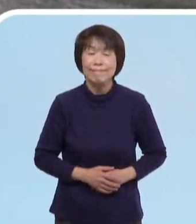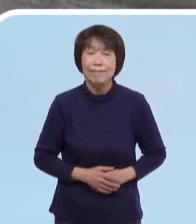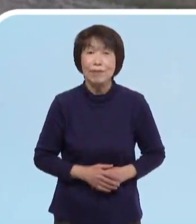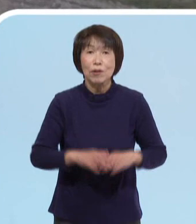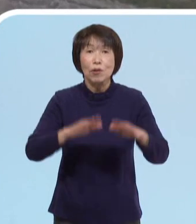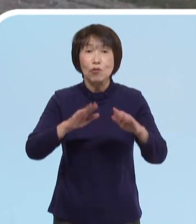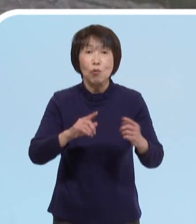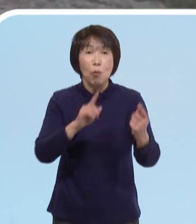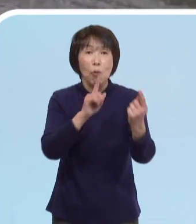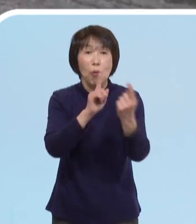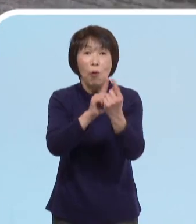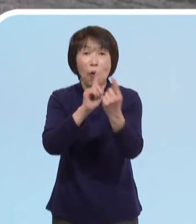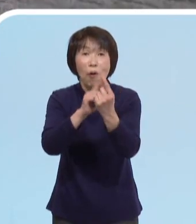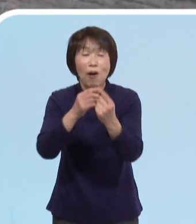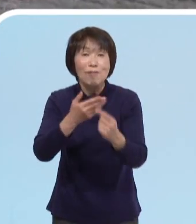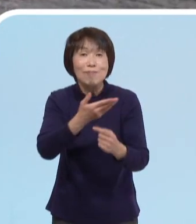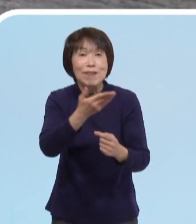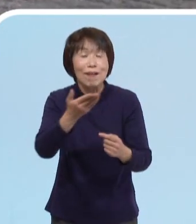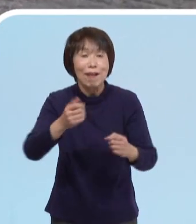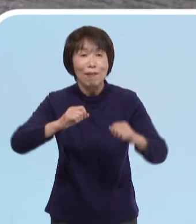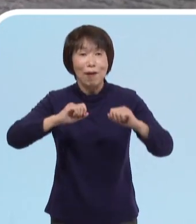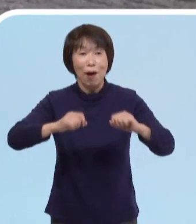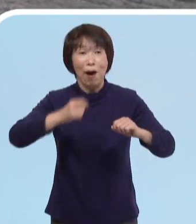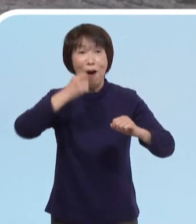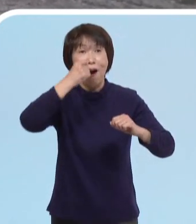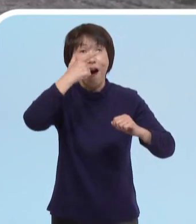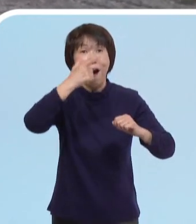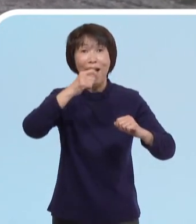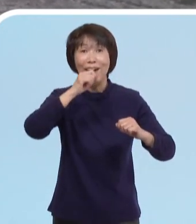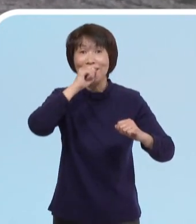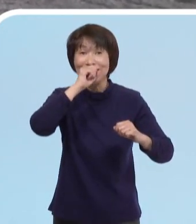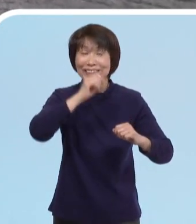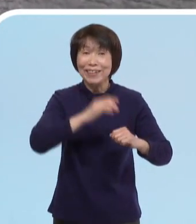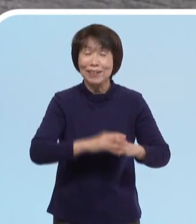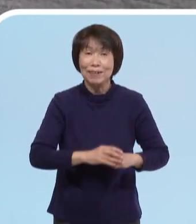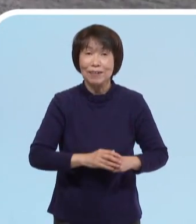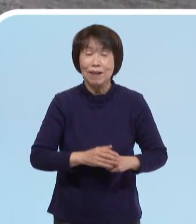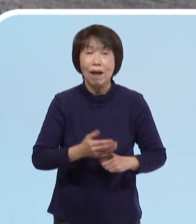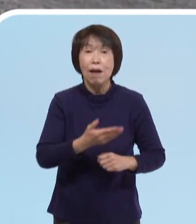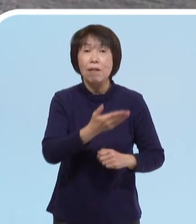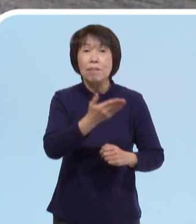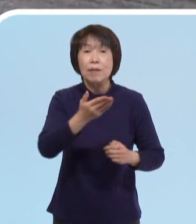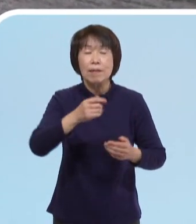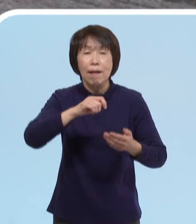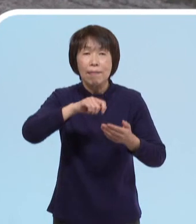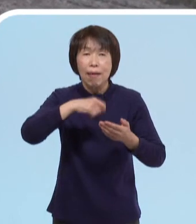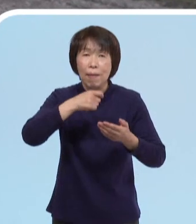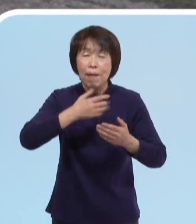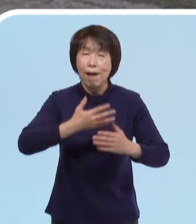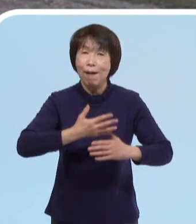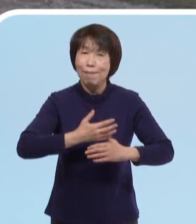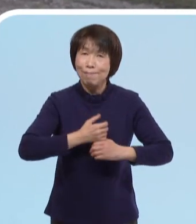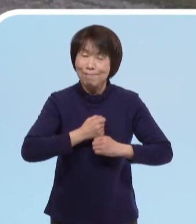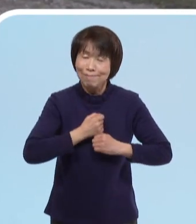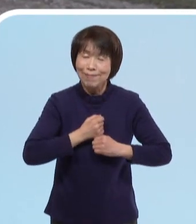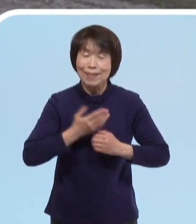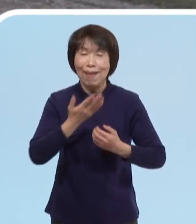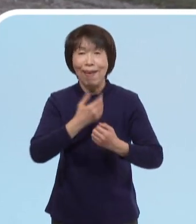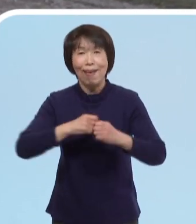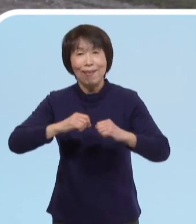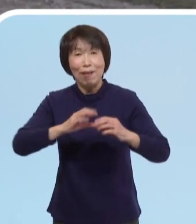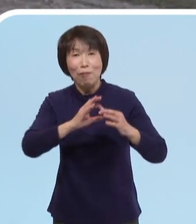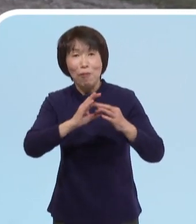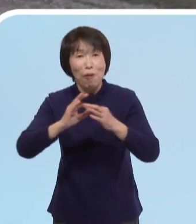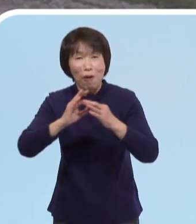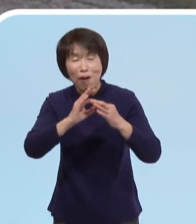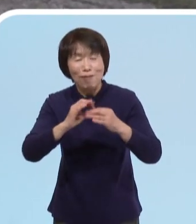会った皆さん本当に生き生きしてらっしゃいました。皆さん共通してるのはやっぱりね、食べること、食を通じての